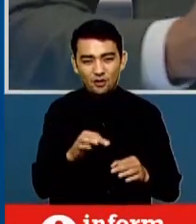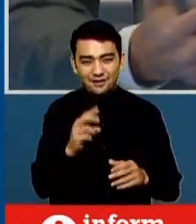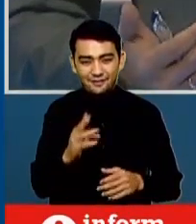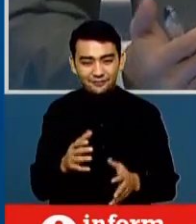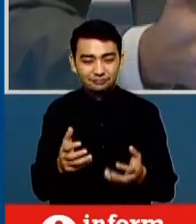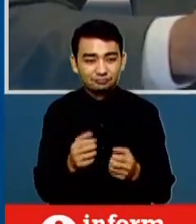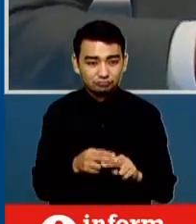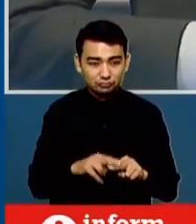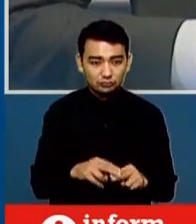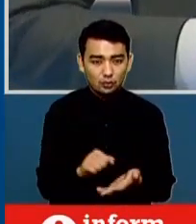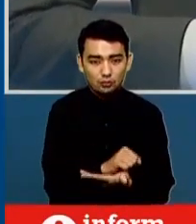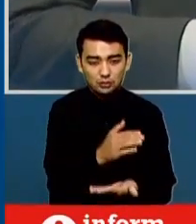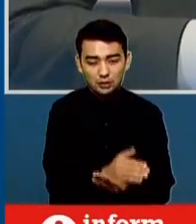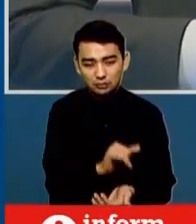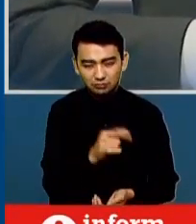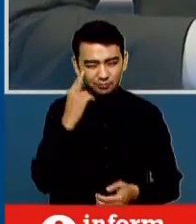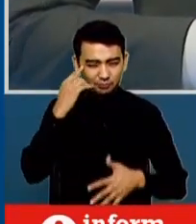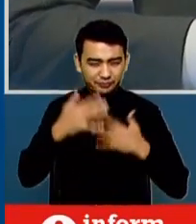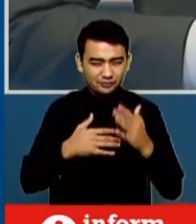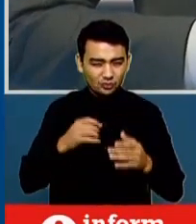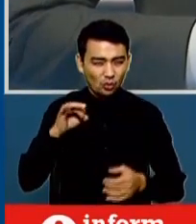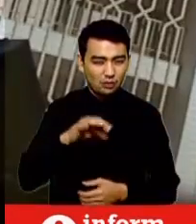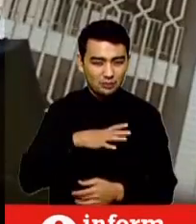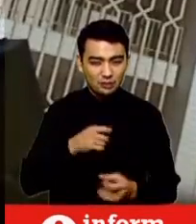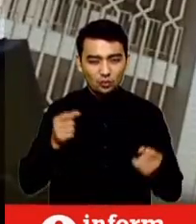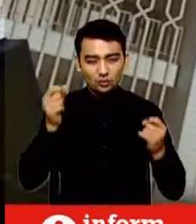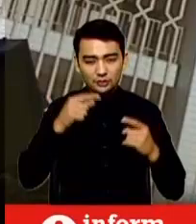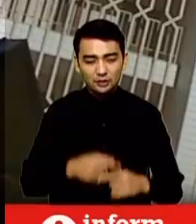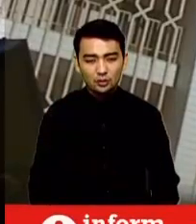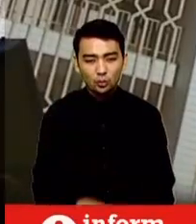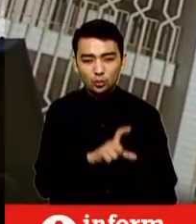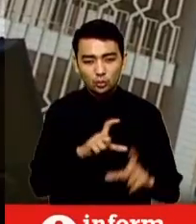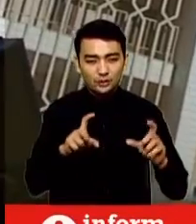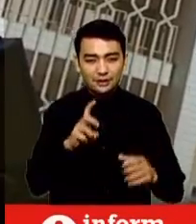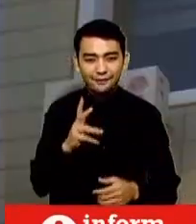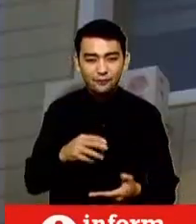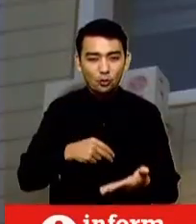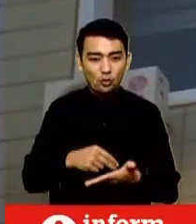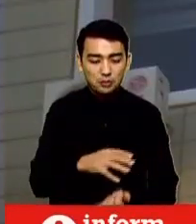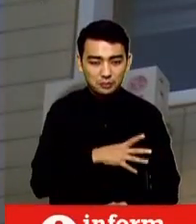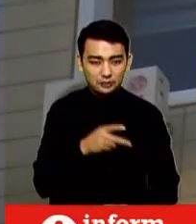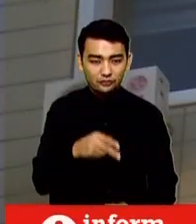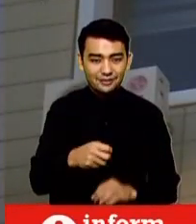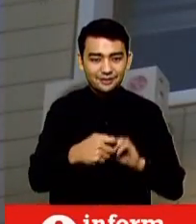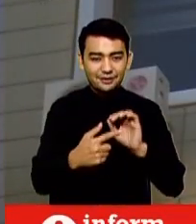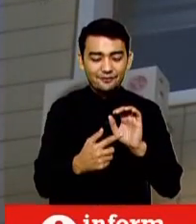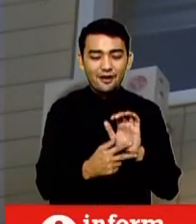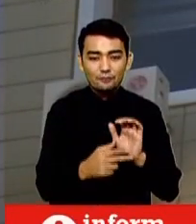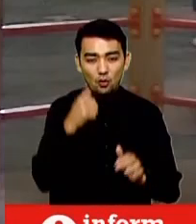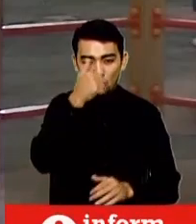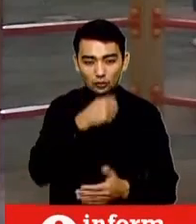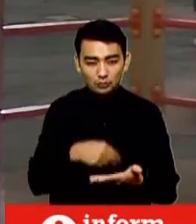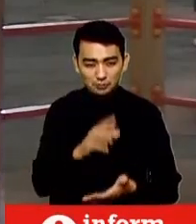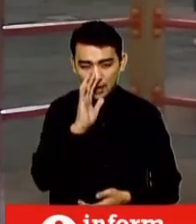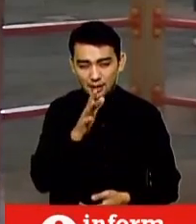есть. В запутанной истории разбирался Дамир Анитов. Люди купили квартиры в этом ЖК в 2018 году. 5 лет